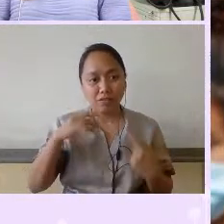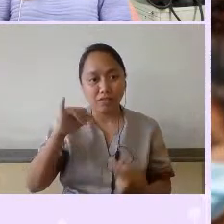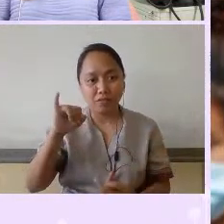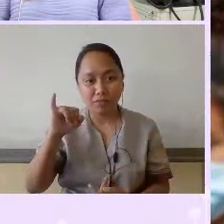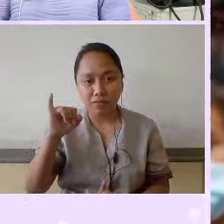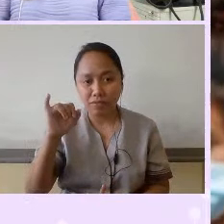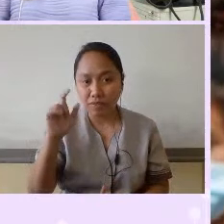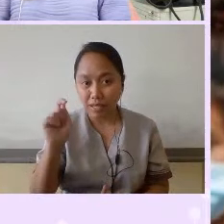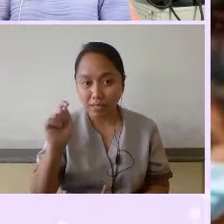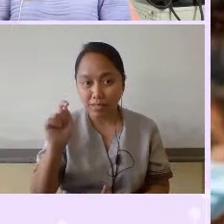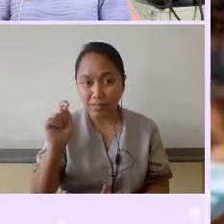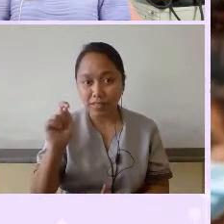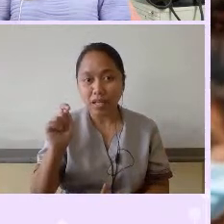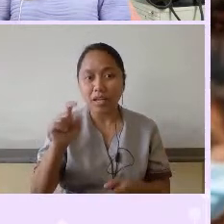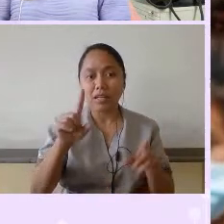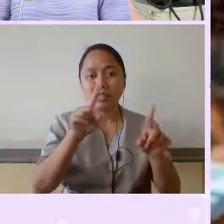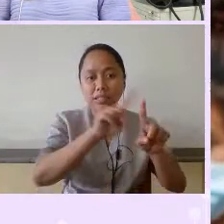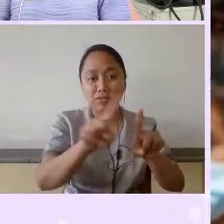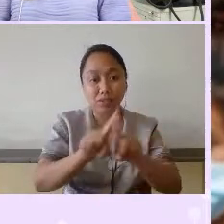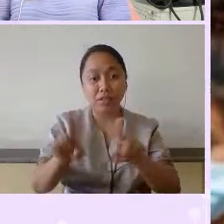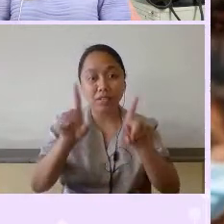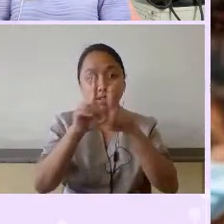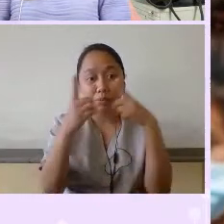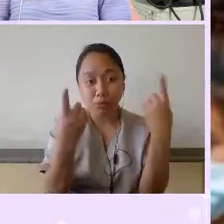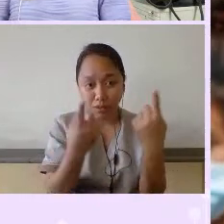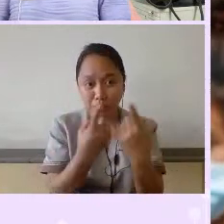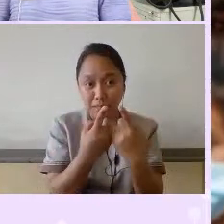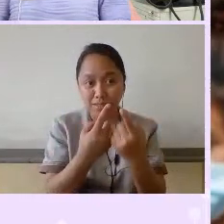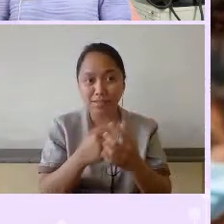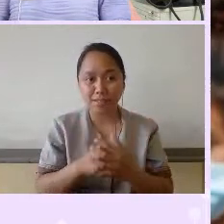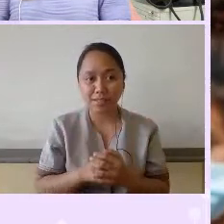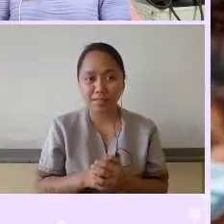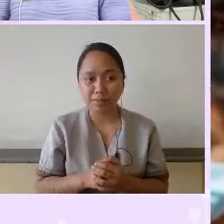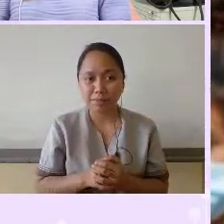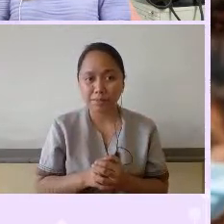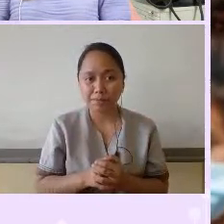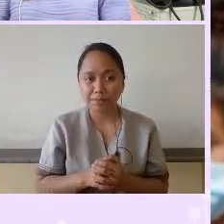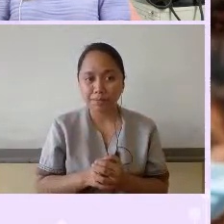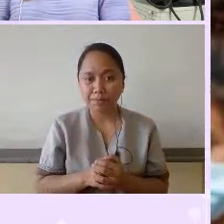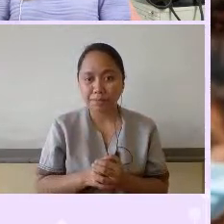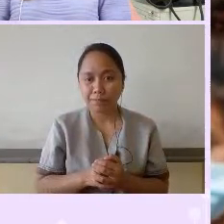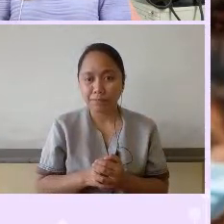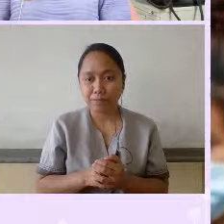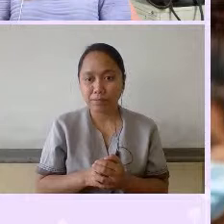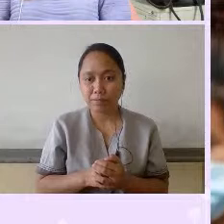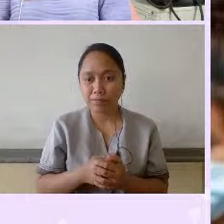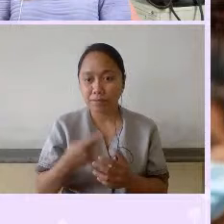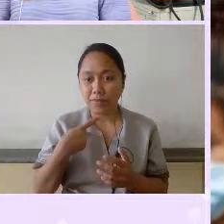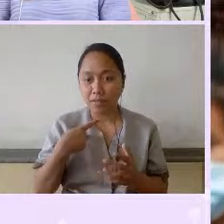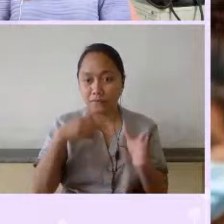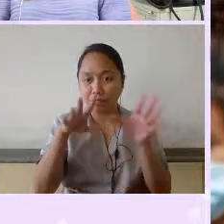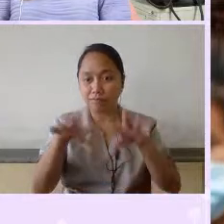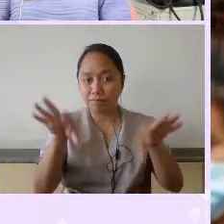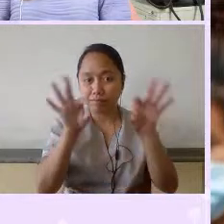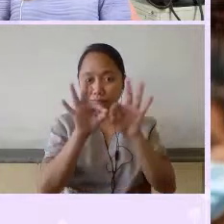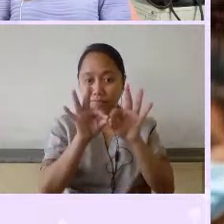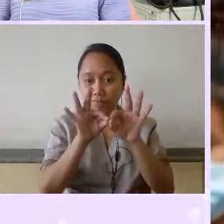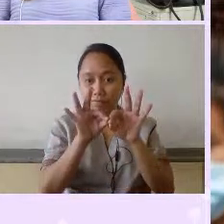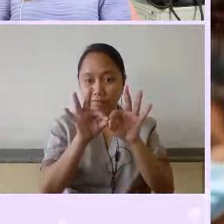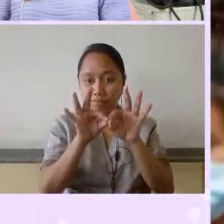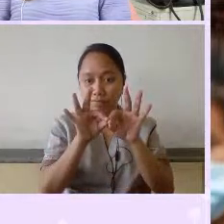in the department's JobsFit 2022 report, enjoyed a significant turnaround in employment gains